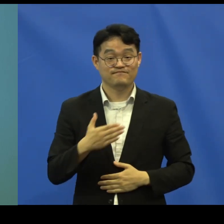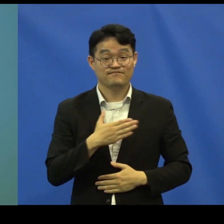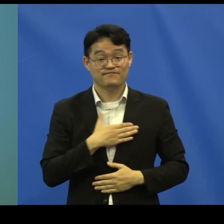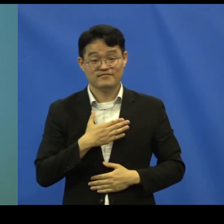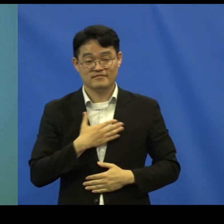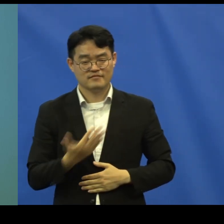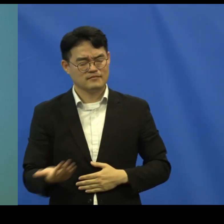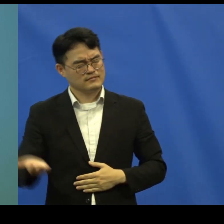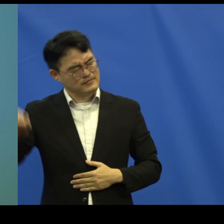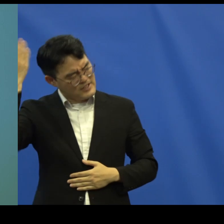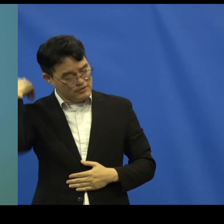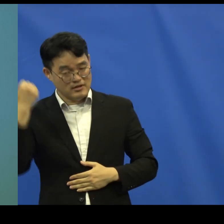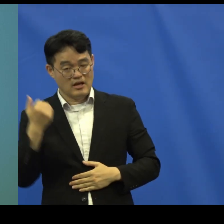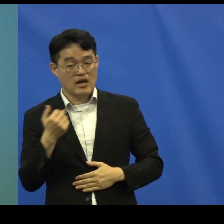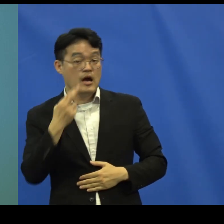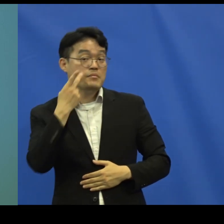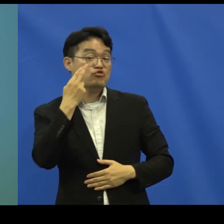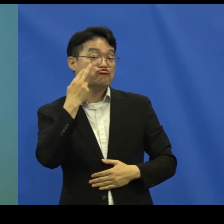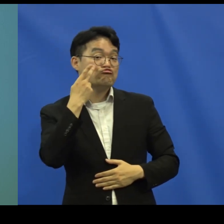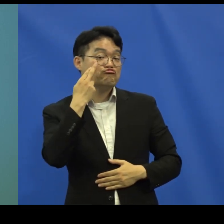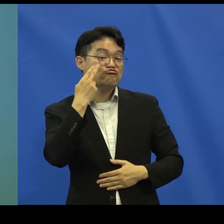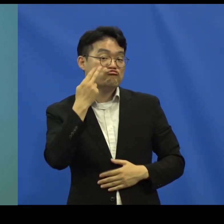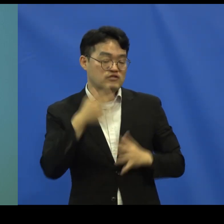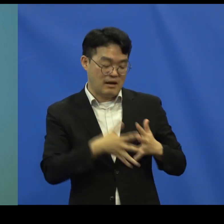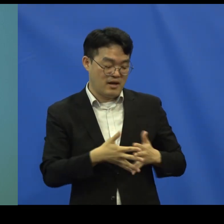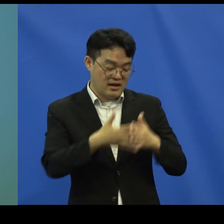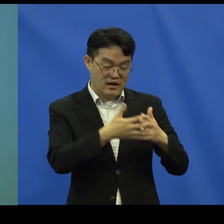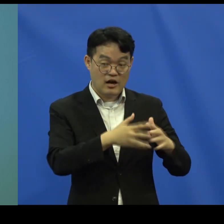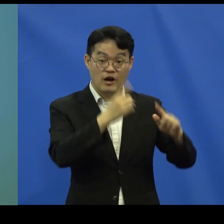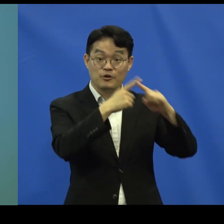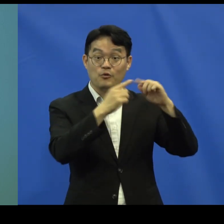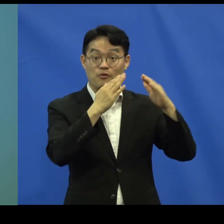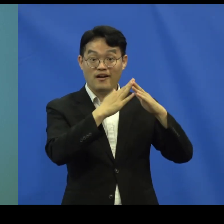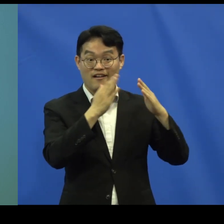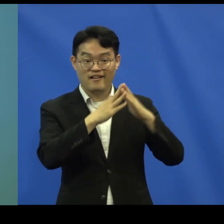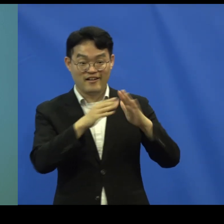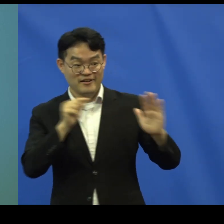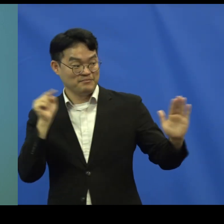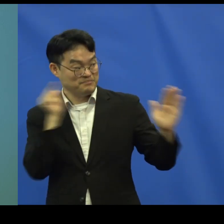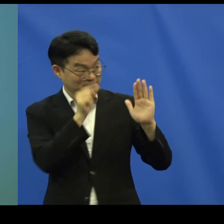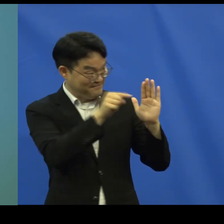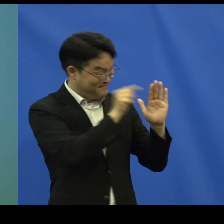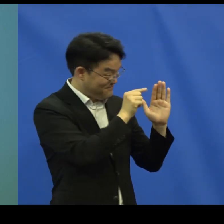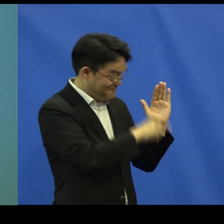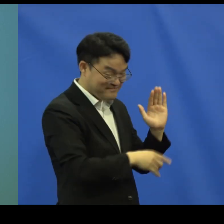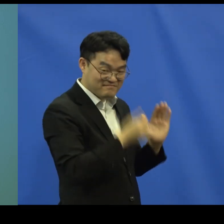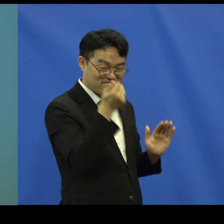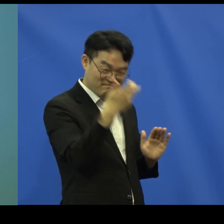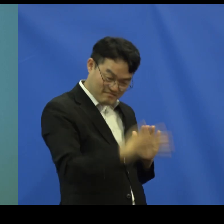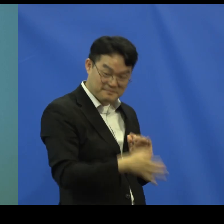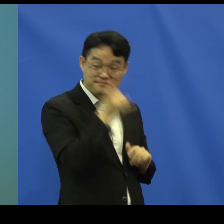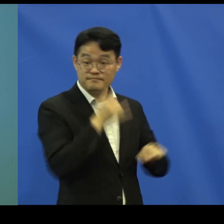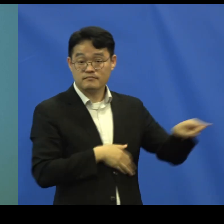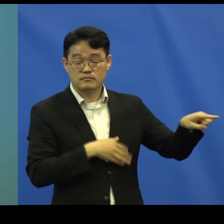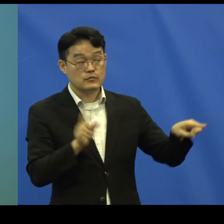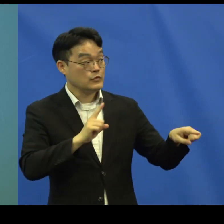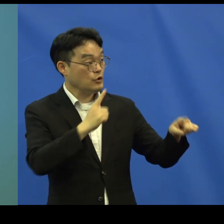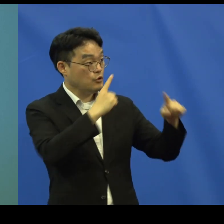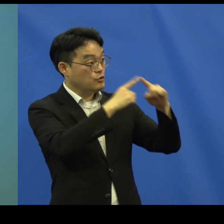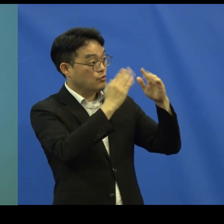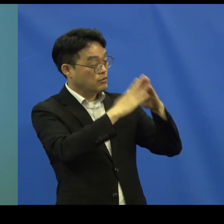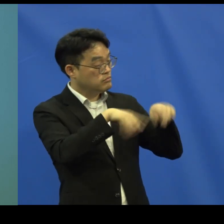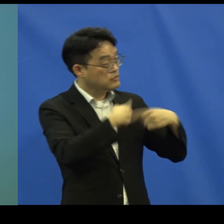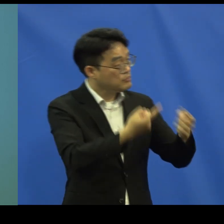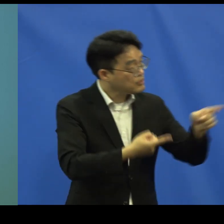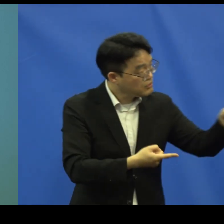오래전에 많이 했었습니다. 근데 어떤 교회는 너무 멋있는 교회인데 예배에 참여했는데 좀